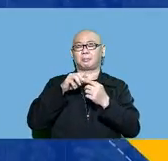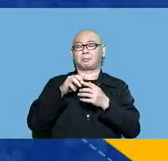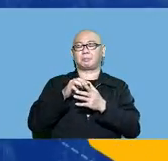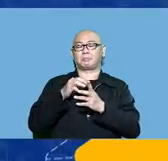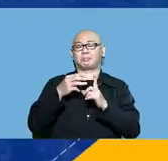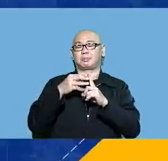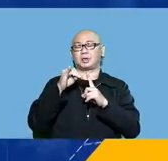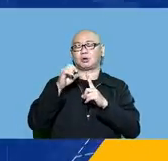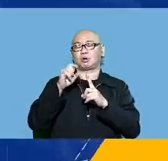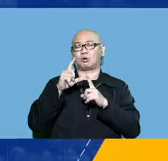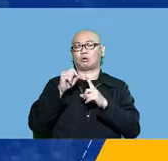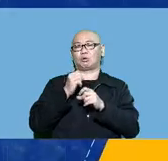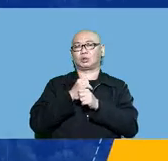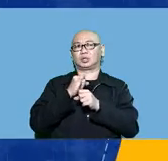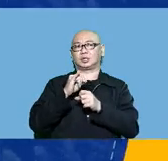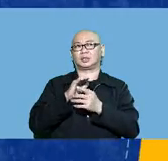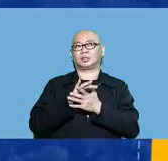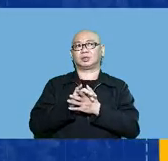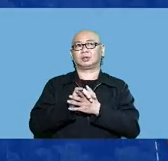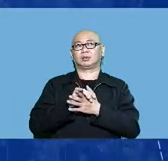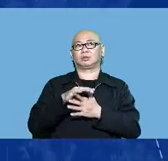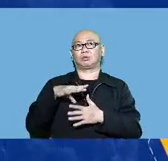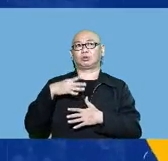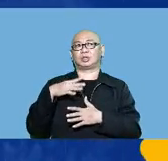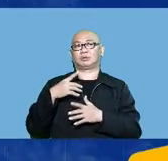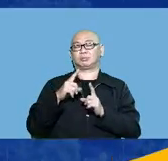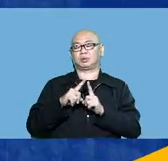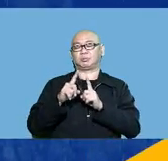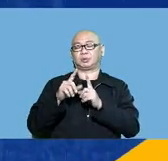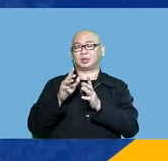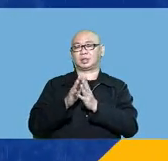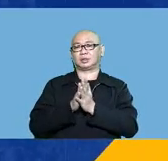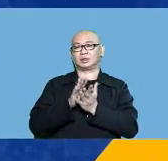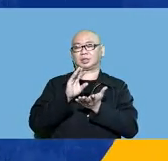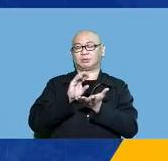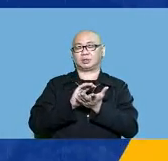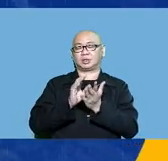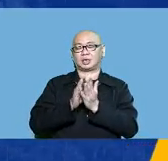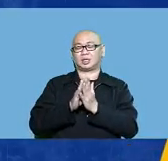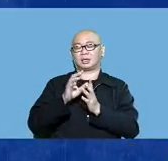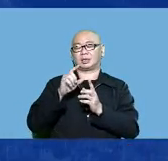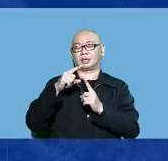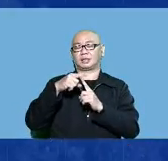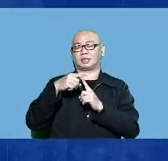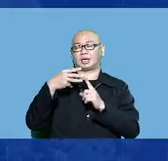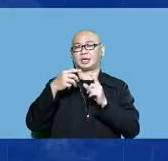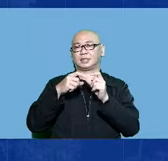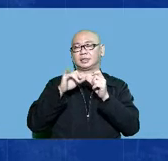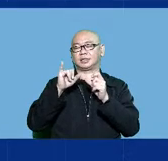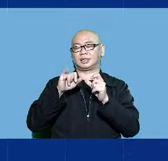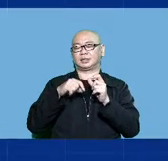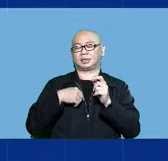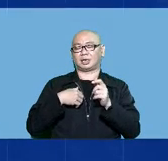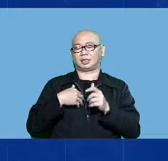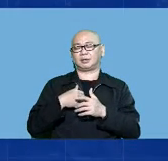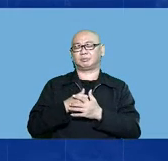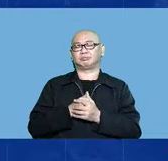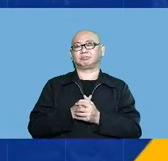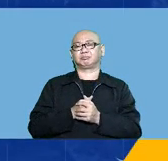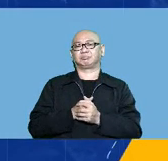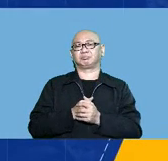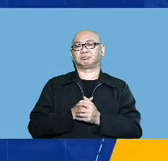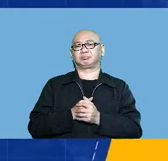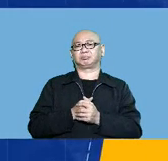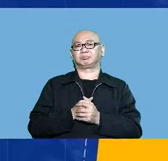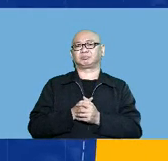doanya. Dosen pembimbing skripsi dan tesis saya, Profesor Dr. Mamet Sagi MSI dan Dr.